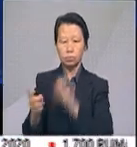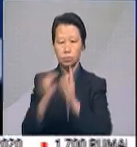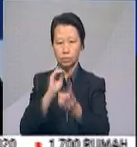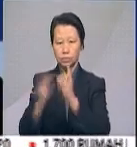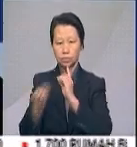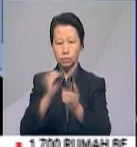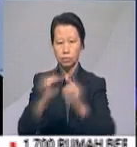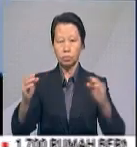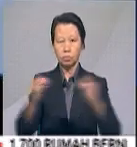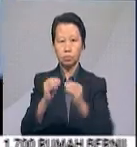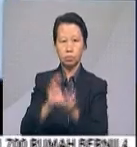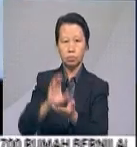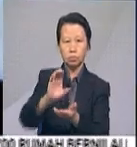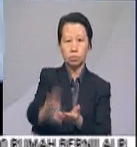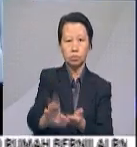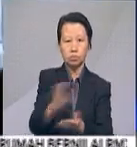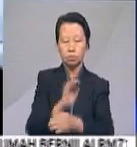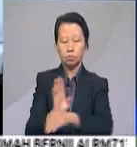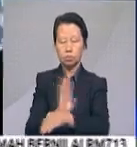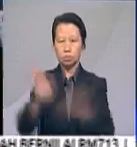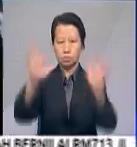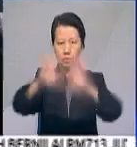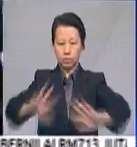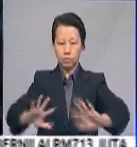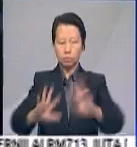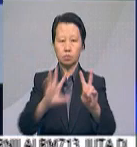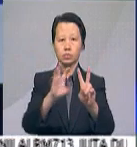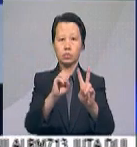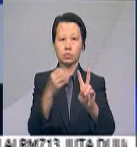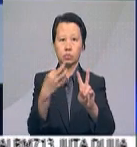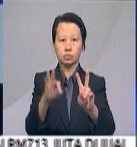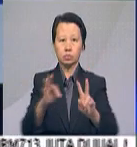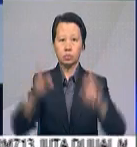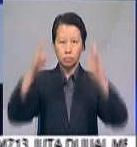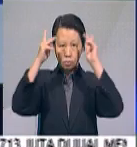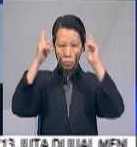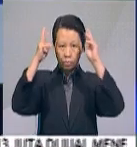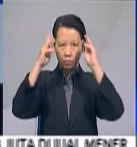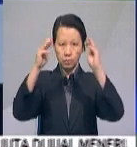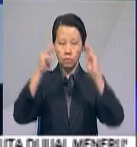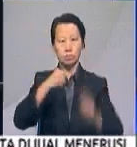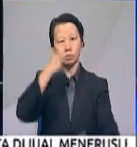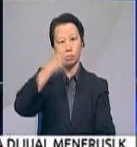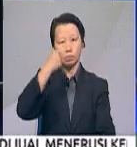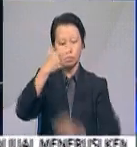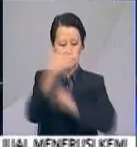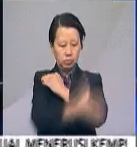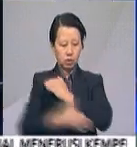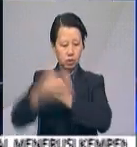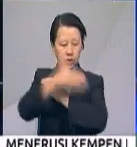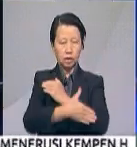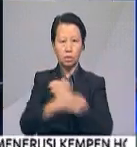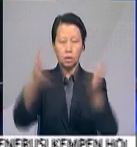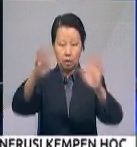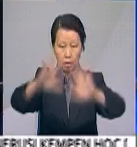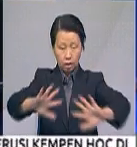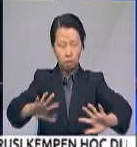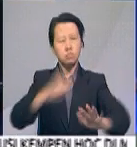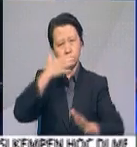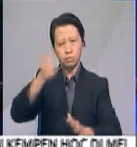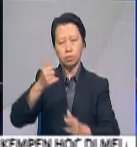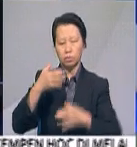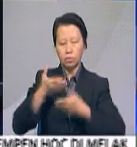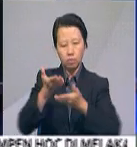sidang kemuncak pelaburan dan perniagaan ASEAN 2019, Perdana Menteri menegaskan negara-negara ASEAN sebaiknya membawa